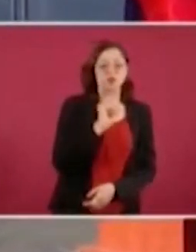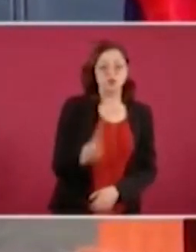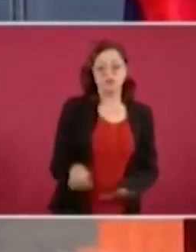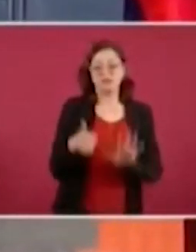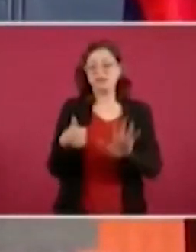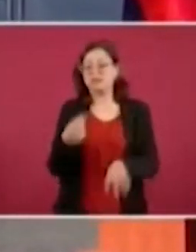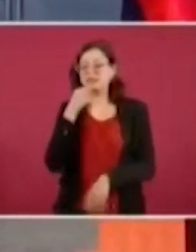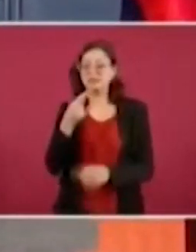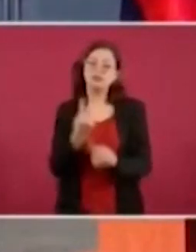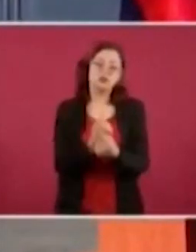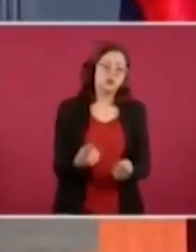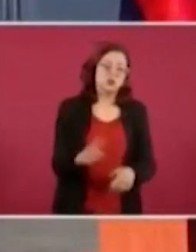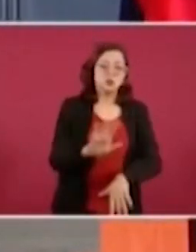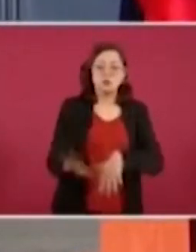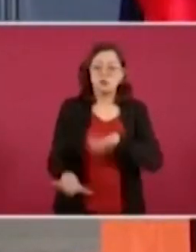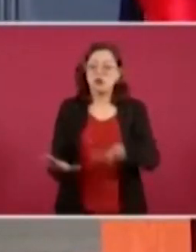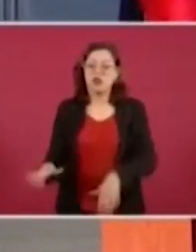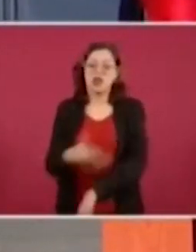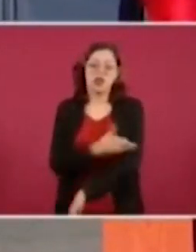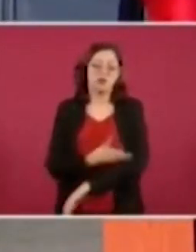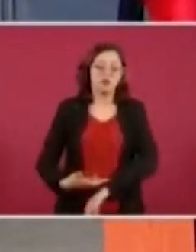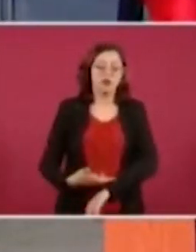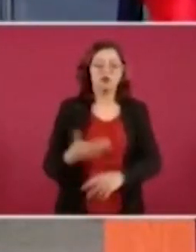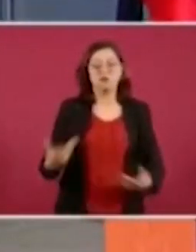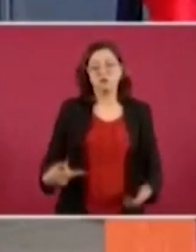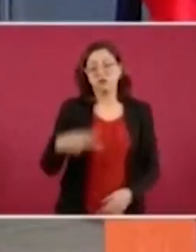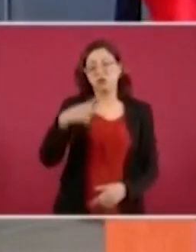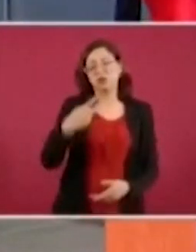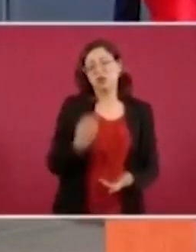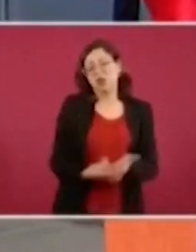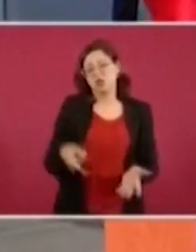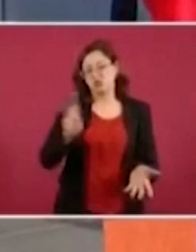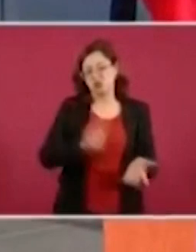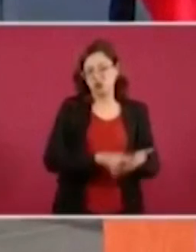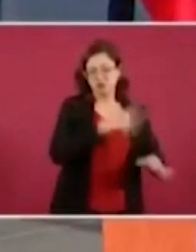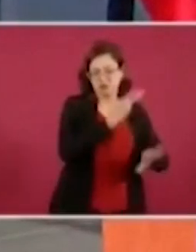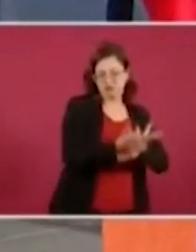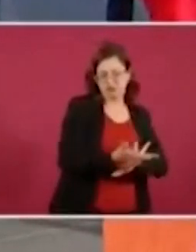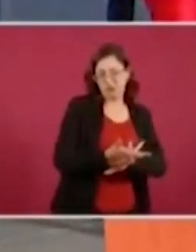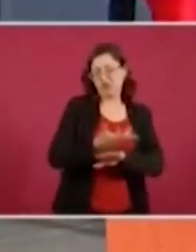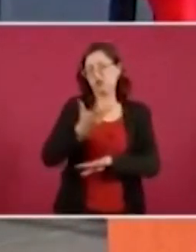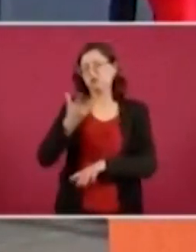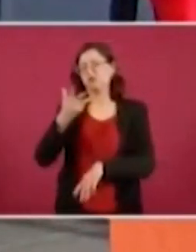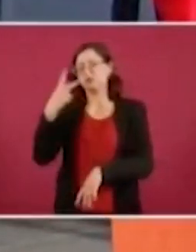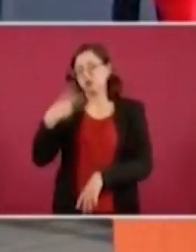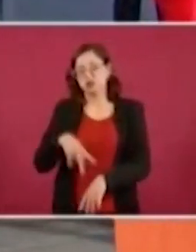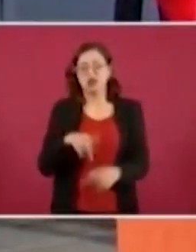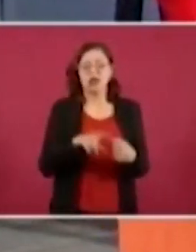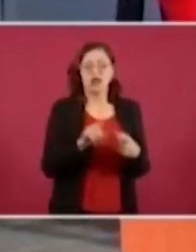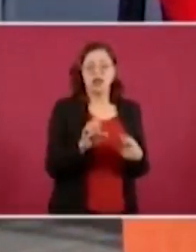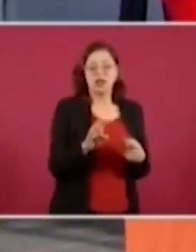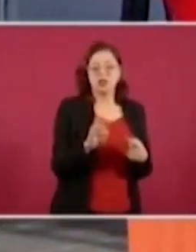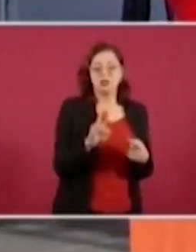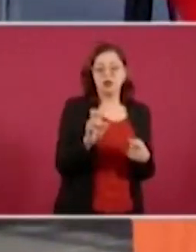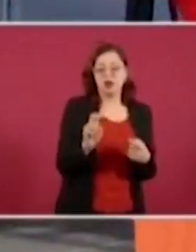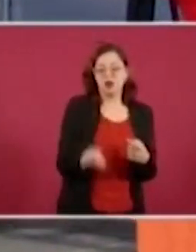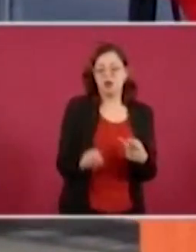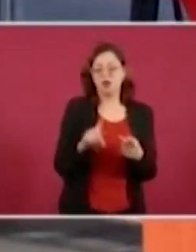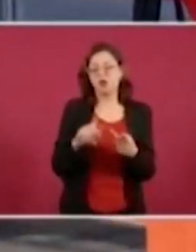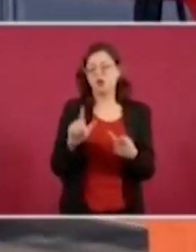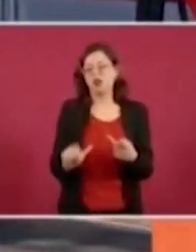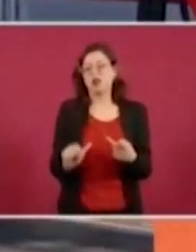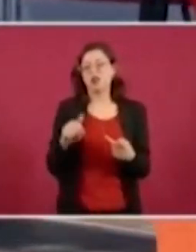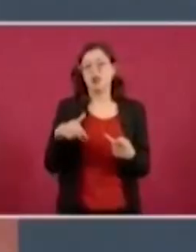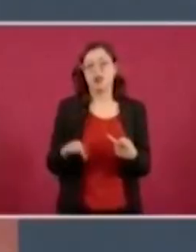həyatını itirdiyi zaman göstərdiyi diqqəti üçün. Hər iki halda da ABŞ prezidenti başsağlığı verib, kömək təklif edib. O, bizə yardım təklif